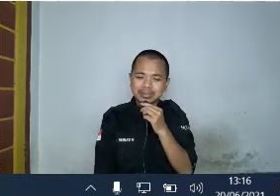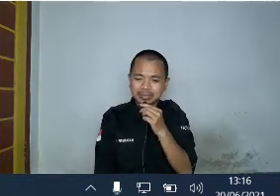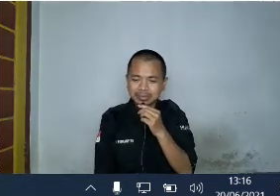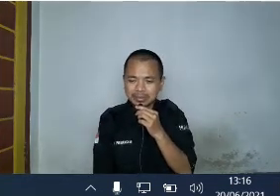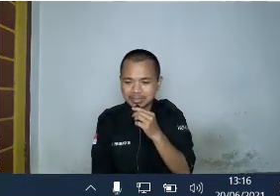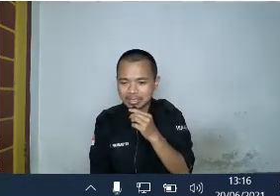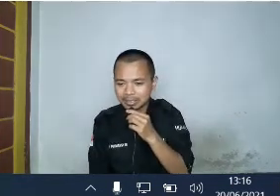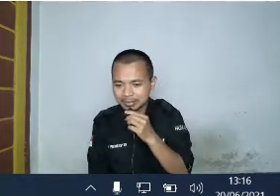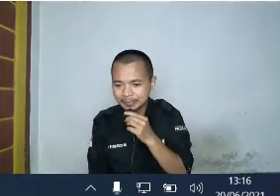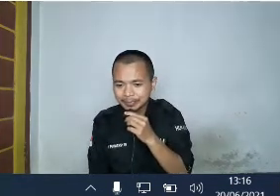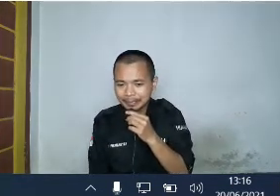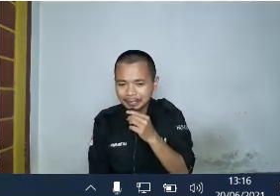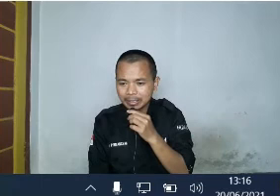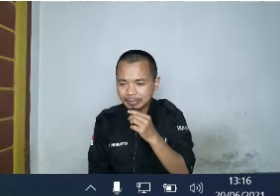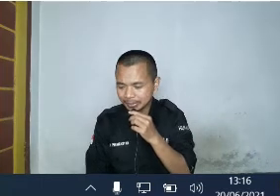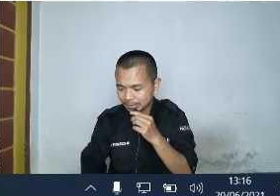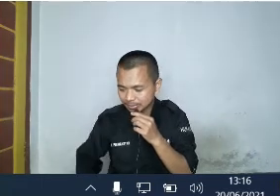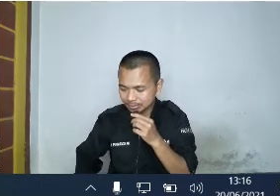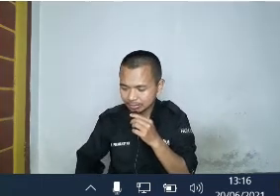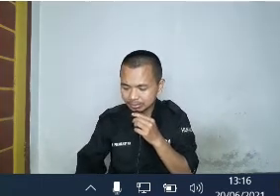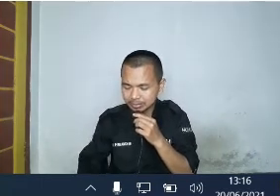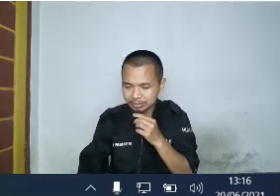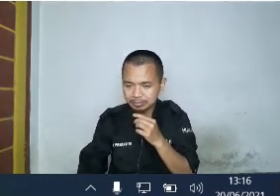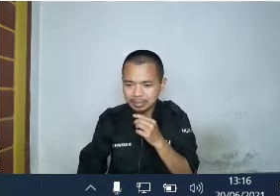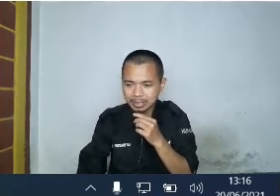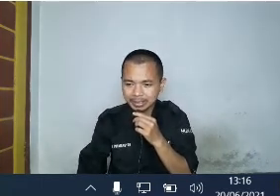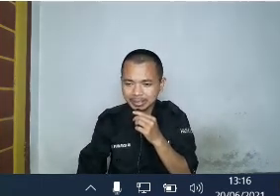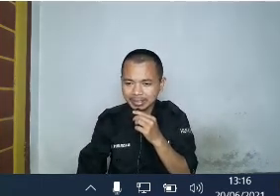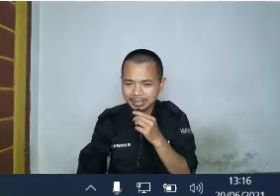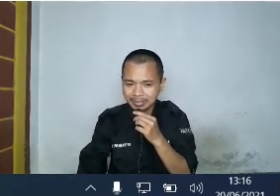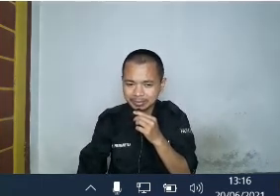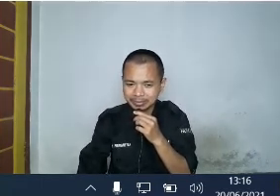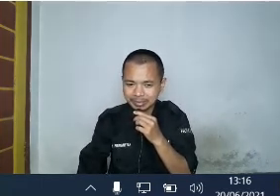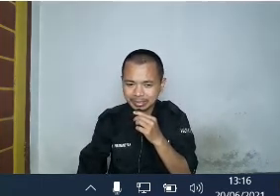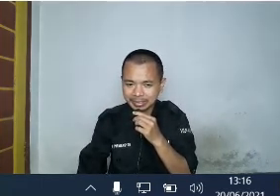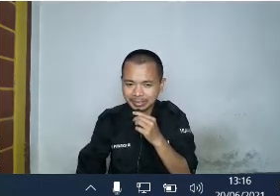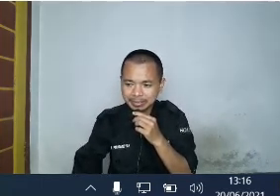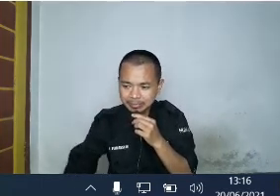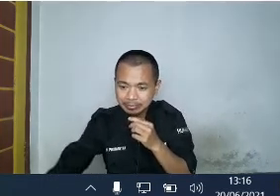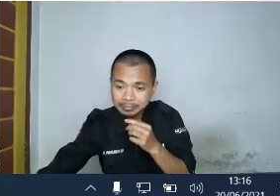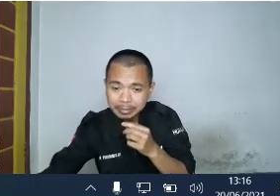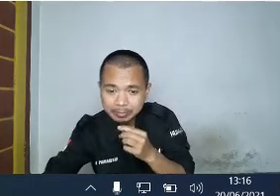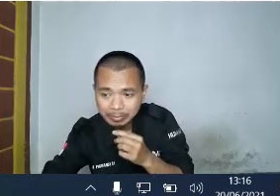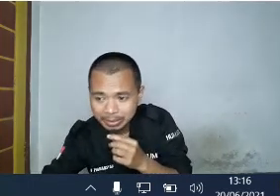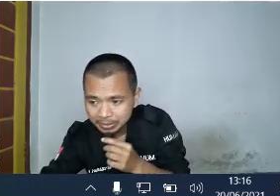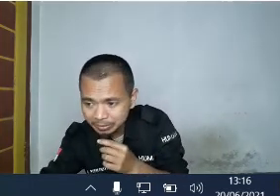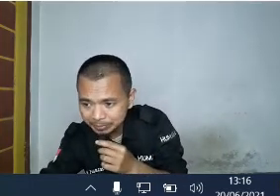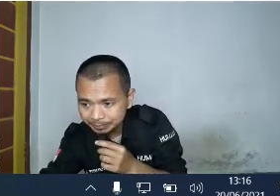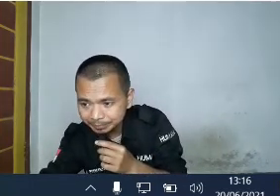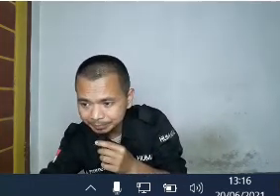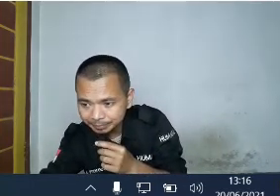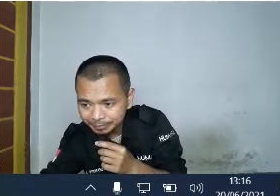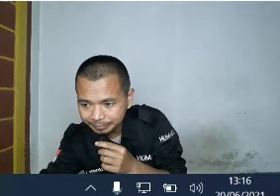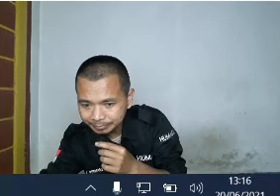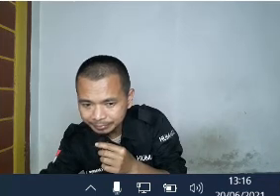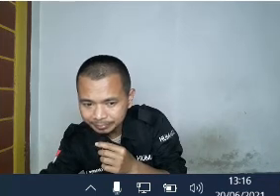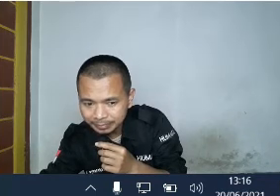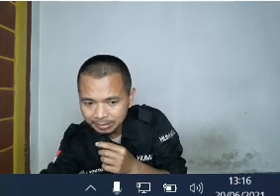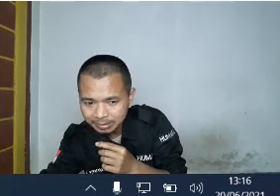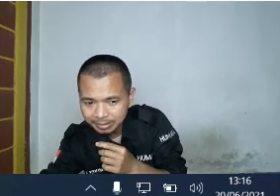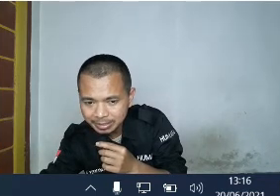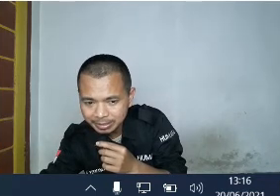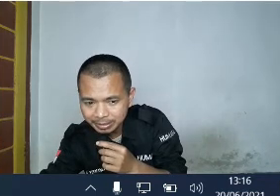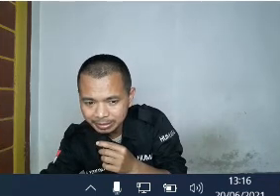gitu Ya itu sangat apa ya bahaya ya untuk nilai ke bawah lanjut